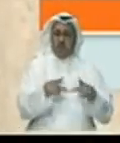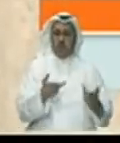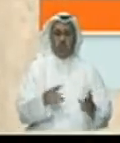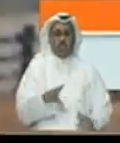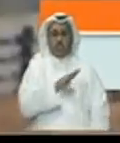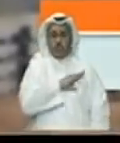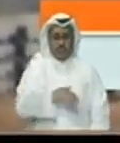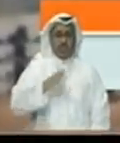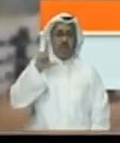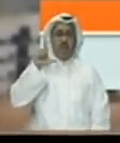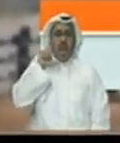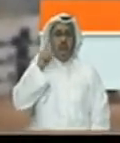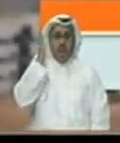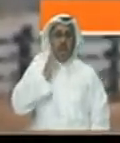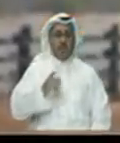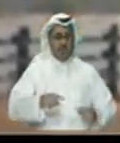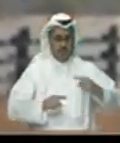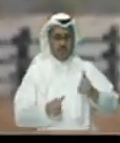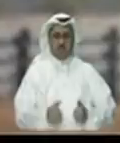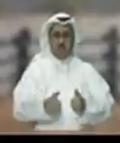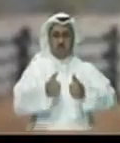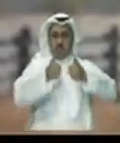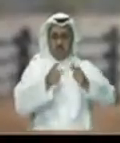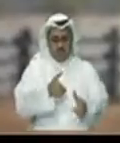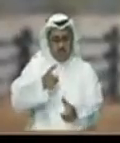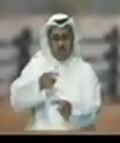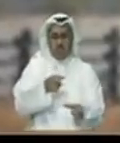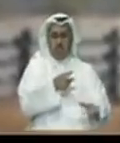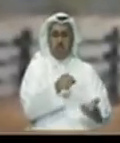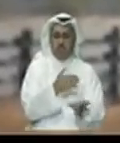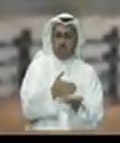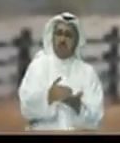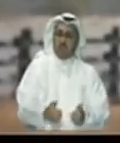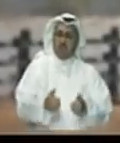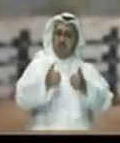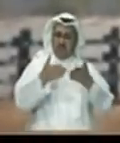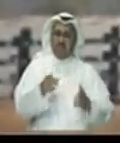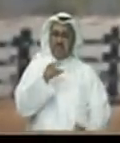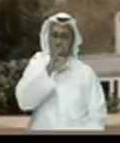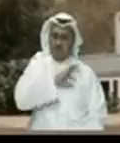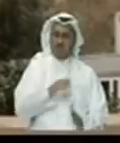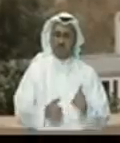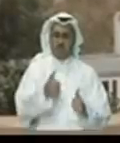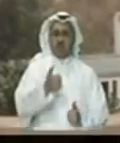الليبي إنه يحقق تقدما نوعيا في عدة محاور مهمة.